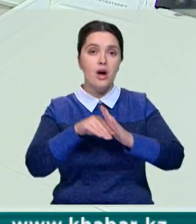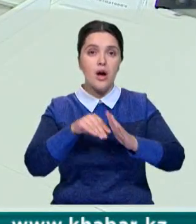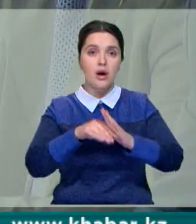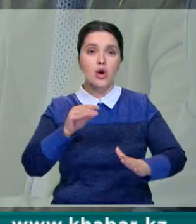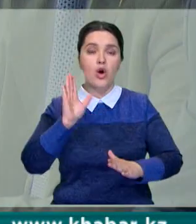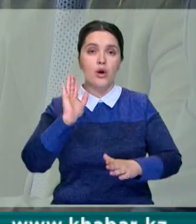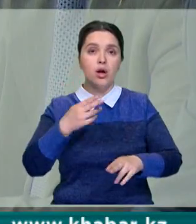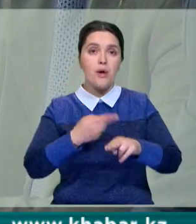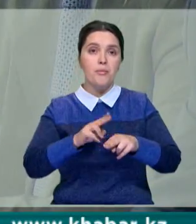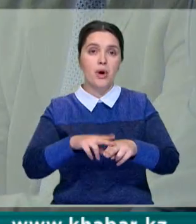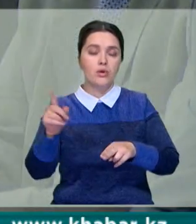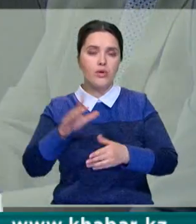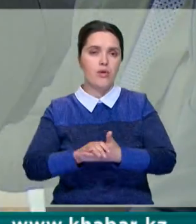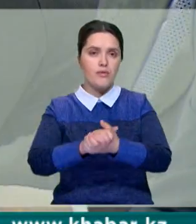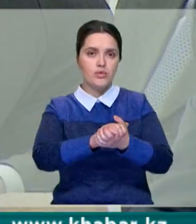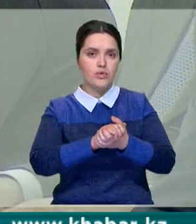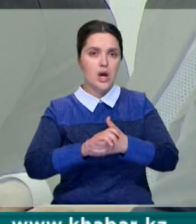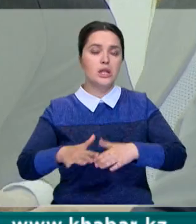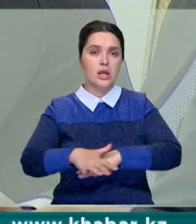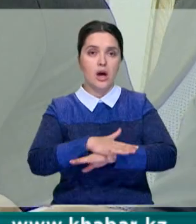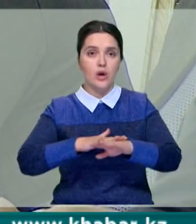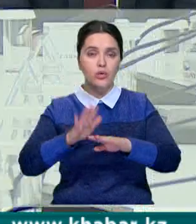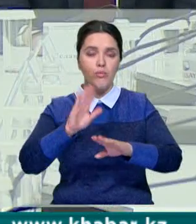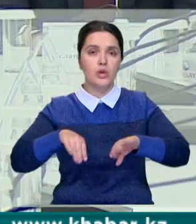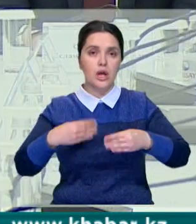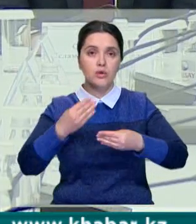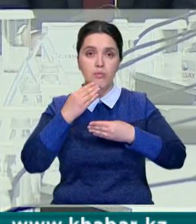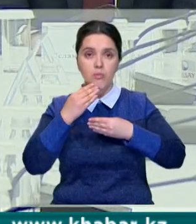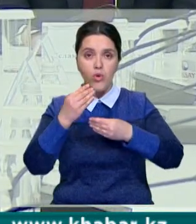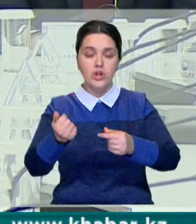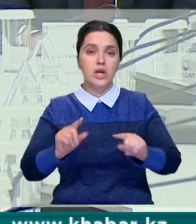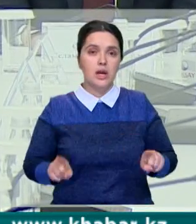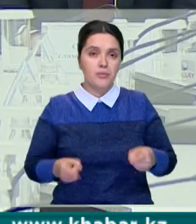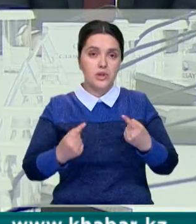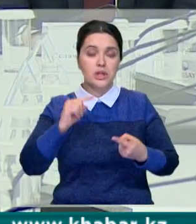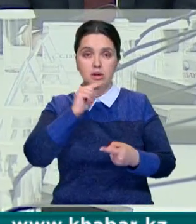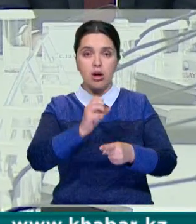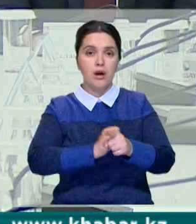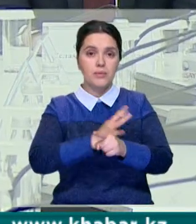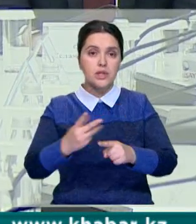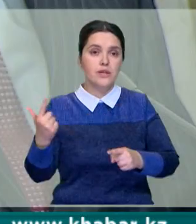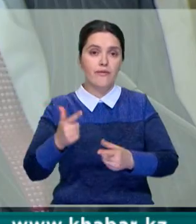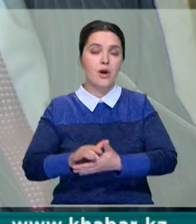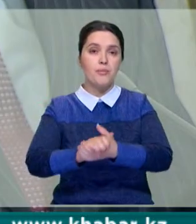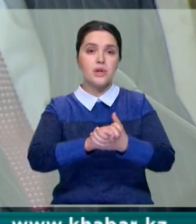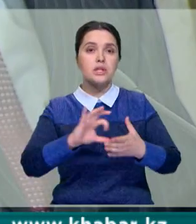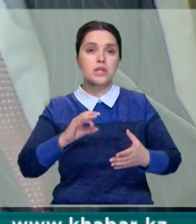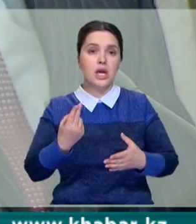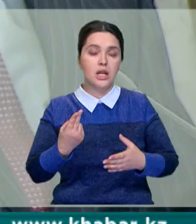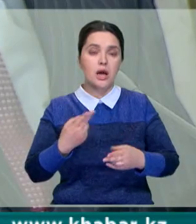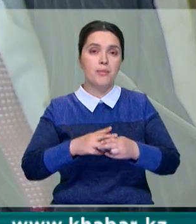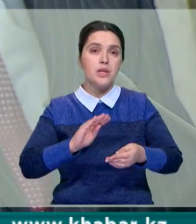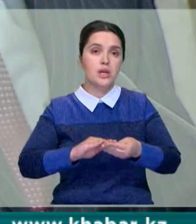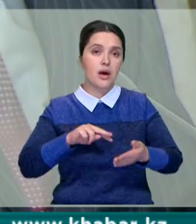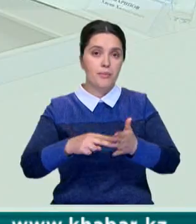патриотическим актом по сплочению народа, дадут мощный импульс стабилизации экономики, обеспечению гражданского мира,